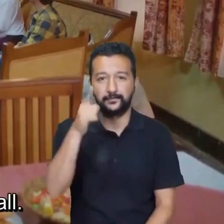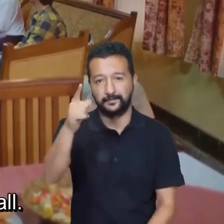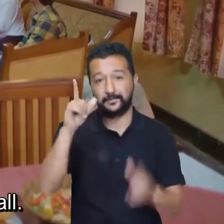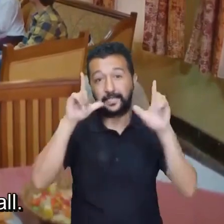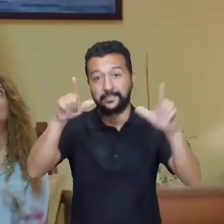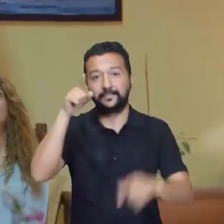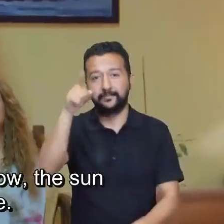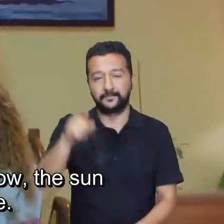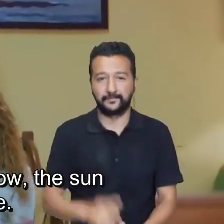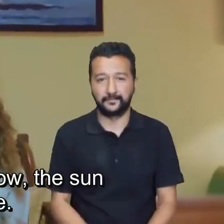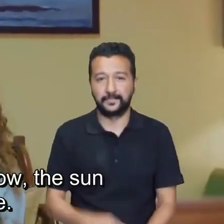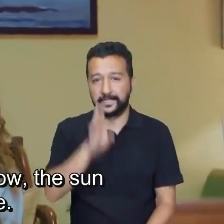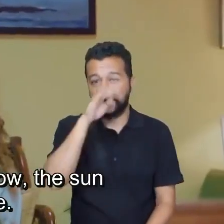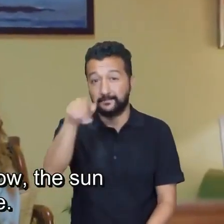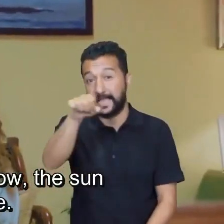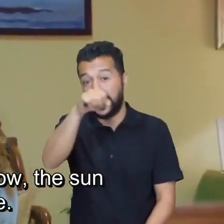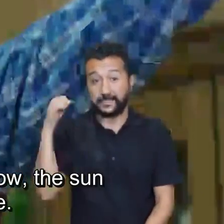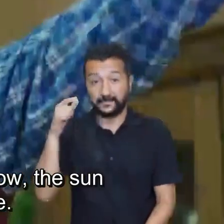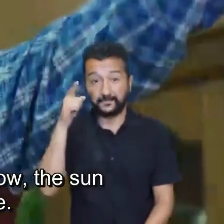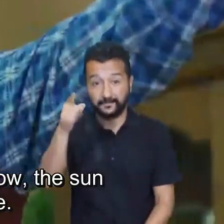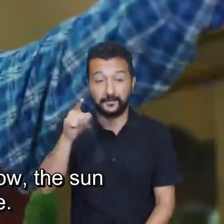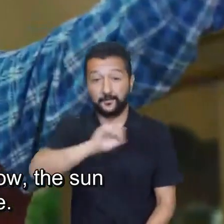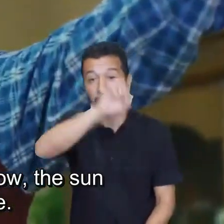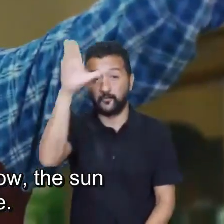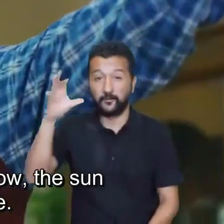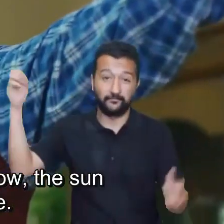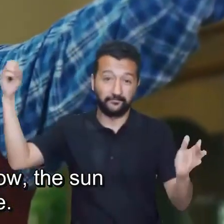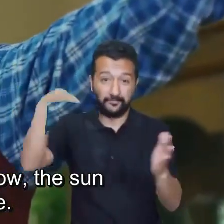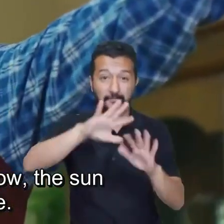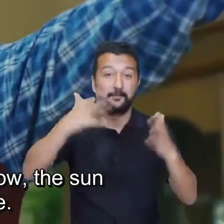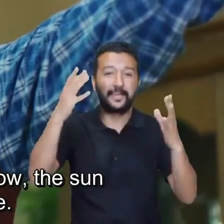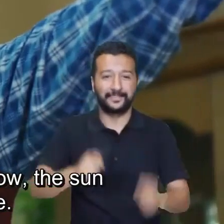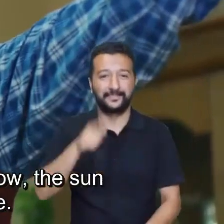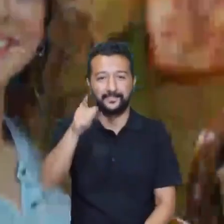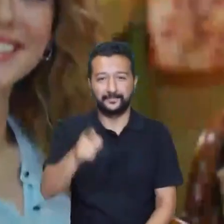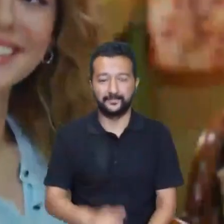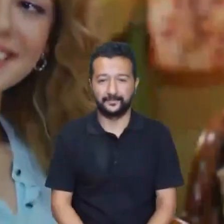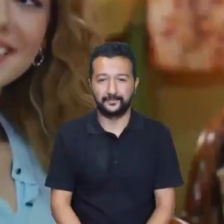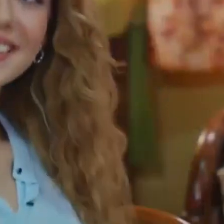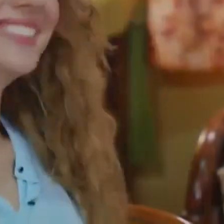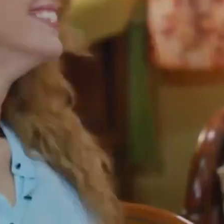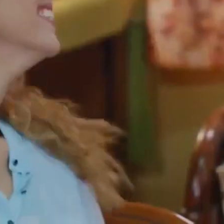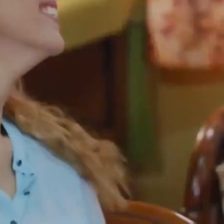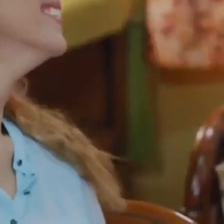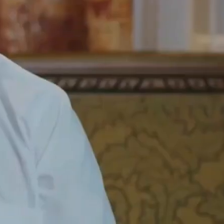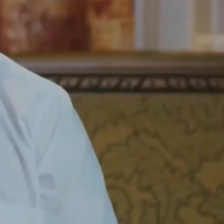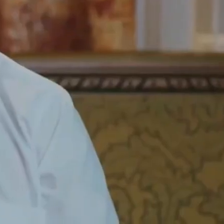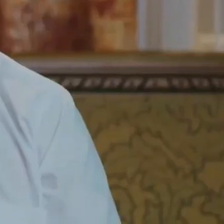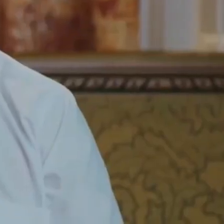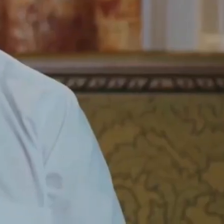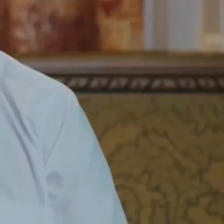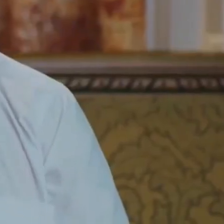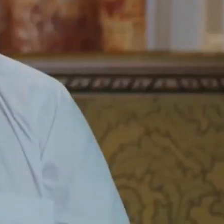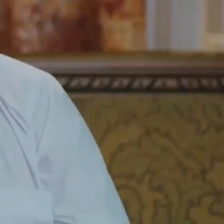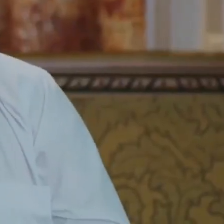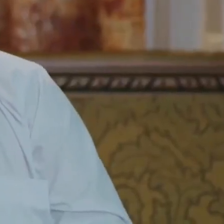duvara asacağım. Pencereyi açtığımızda güneş üstünde tabak gibi parlasın diye. Ayağa kalkıp